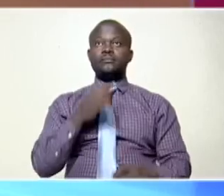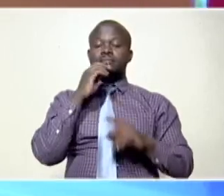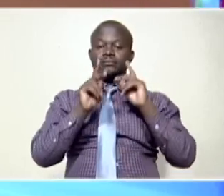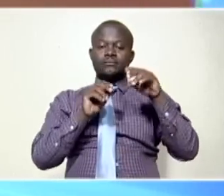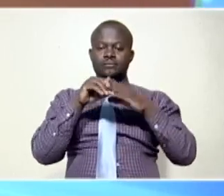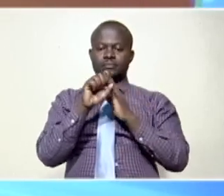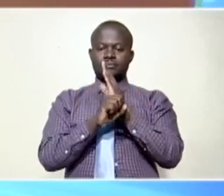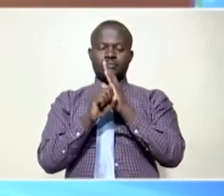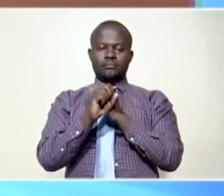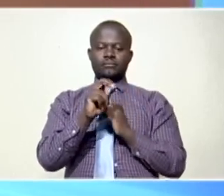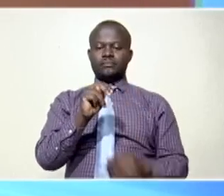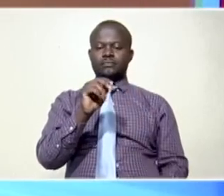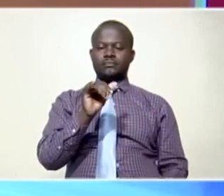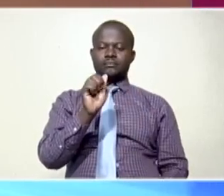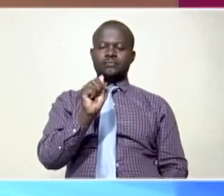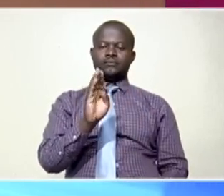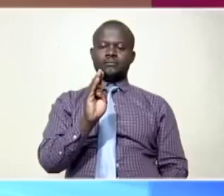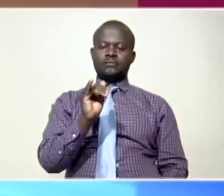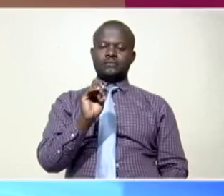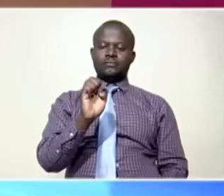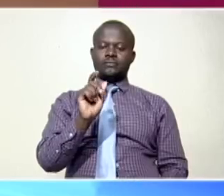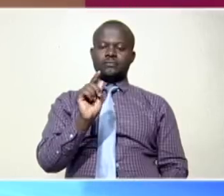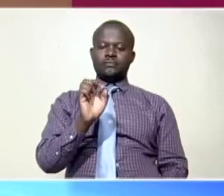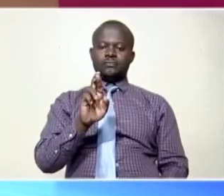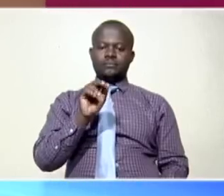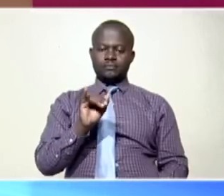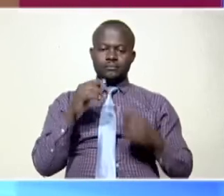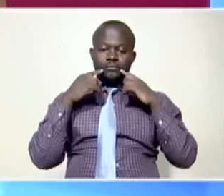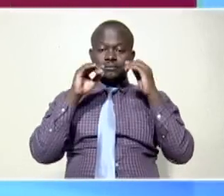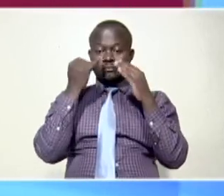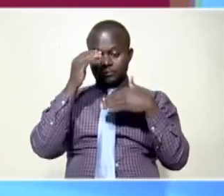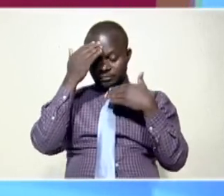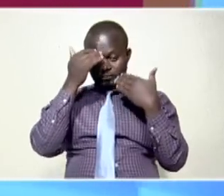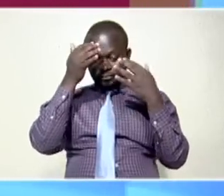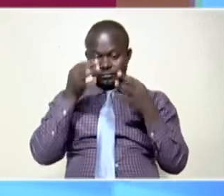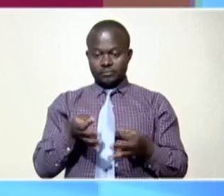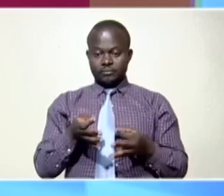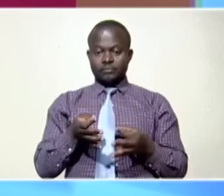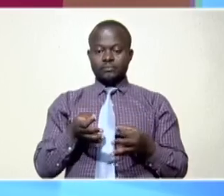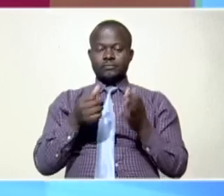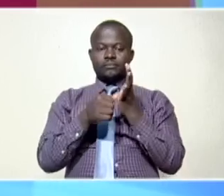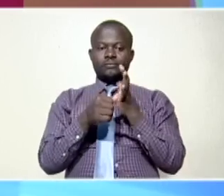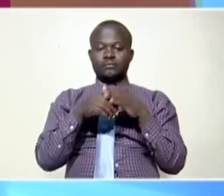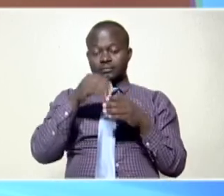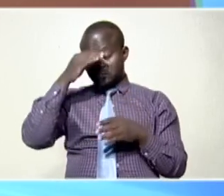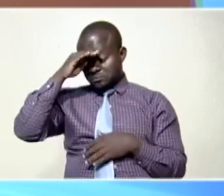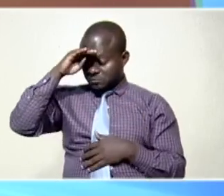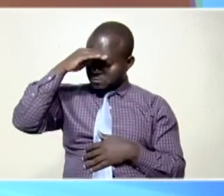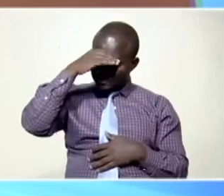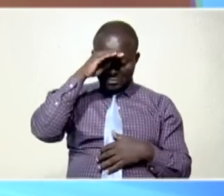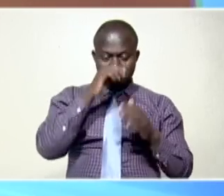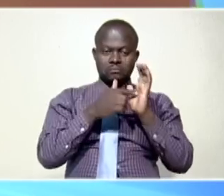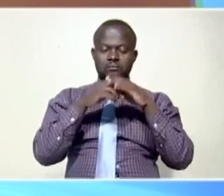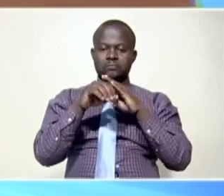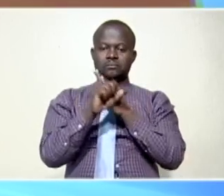bo mu murenge wa Nyabitekeri ni mu karere ka Nyamasheke basanga mu gihe hadafashwe ingamba ku kibazo cy'ubusinzi bugaragara muri uwo